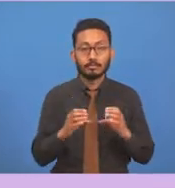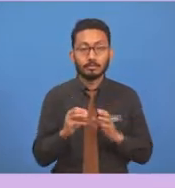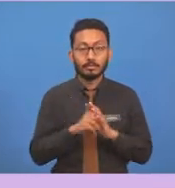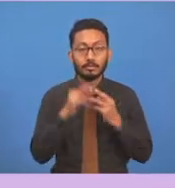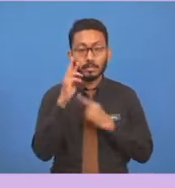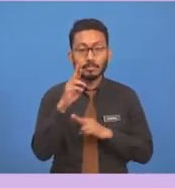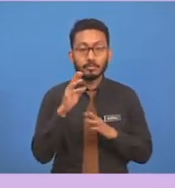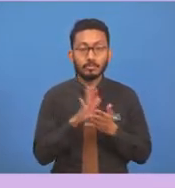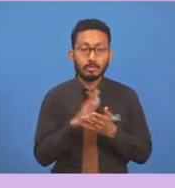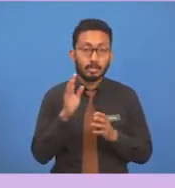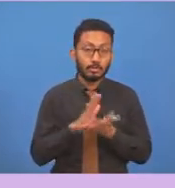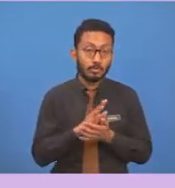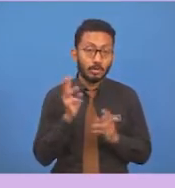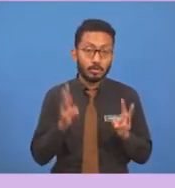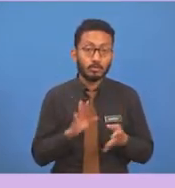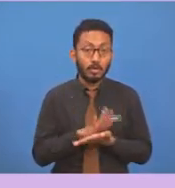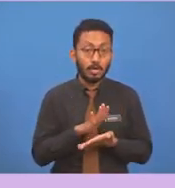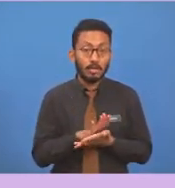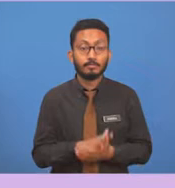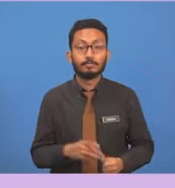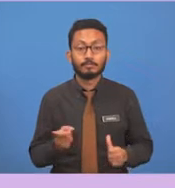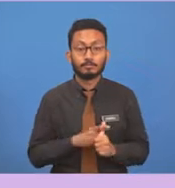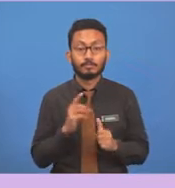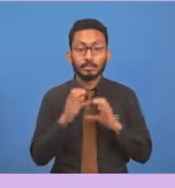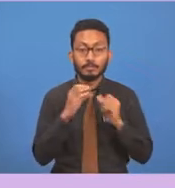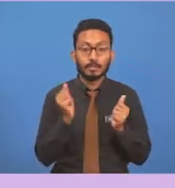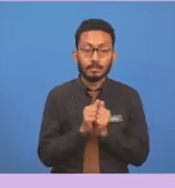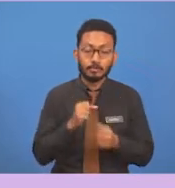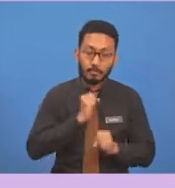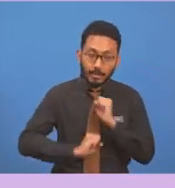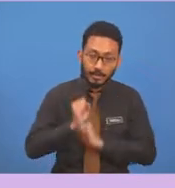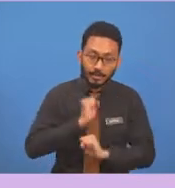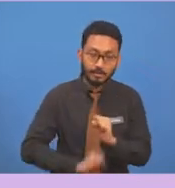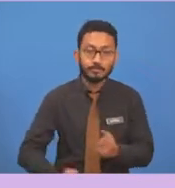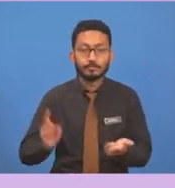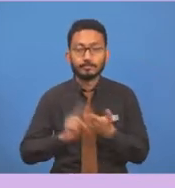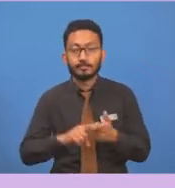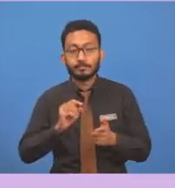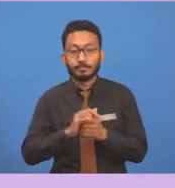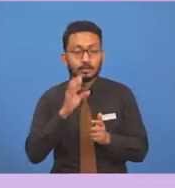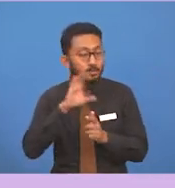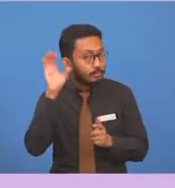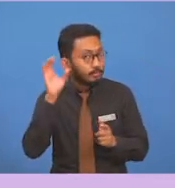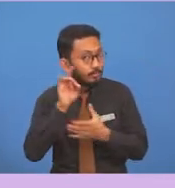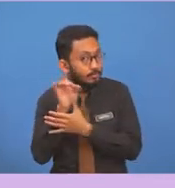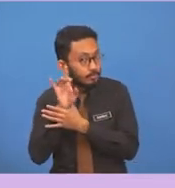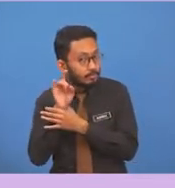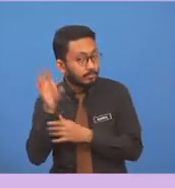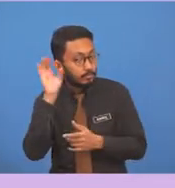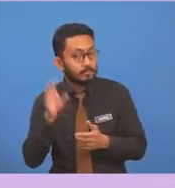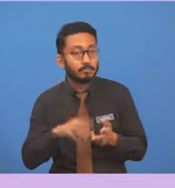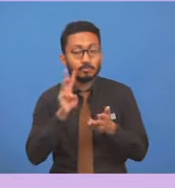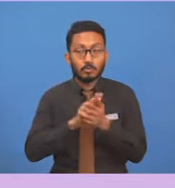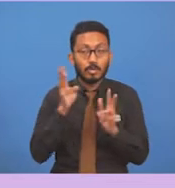seperti bercakap dengan sopan, mendengar nasihat dan teguran daripada warga sekolah,